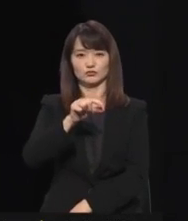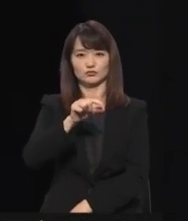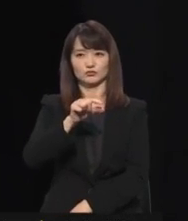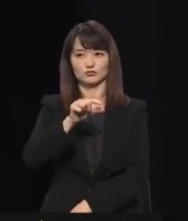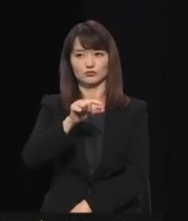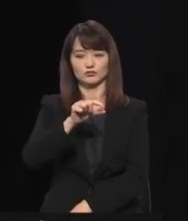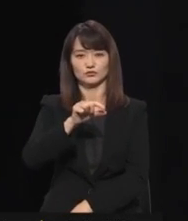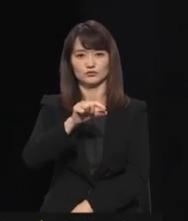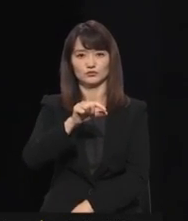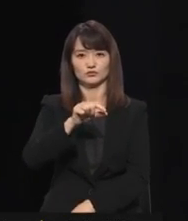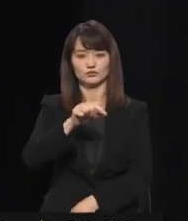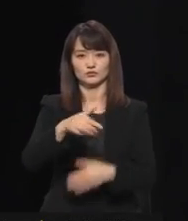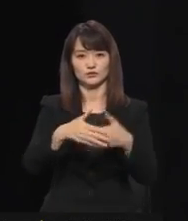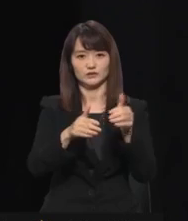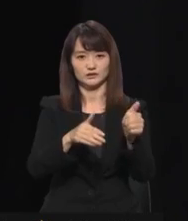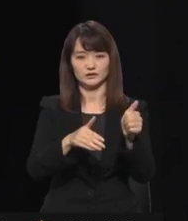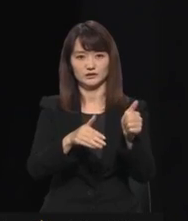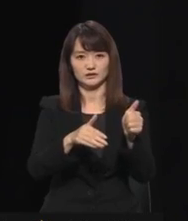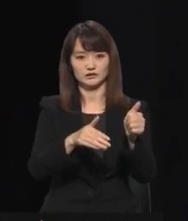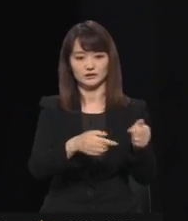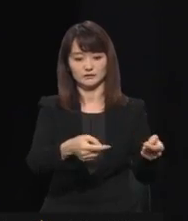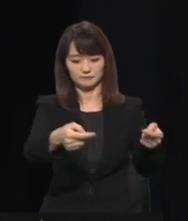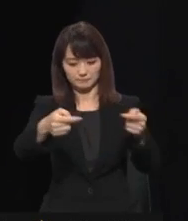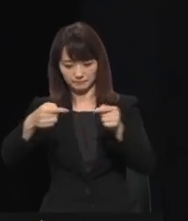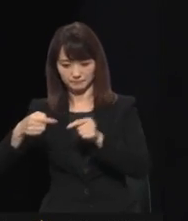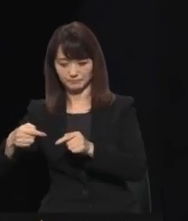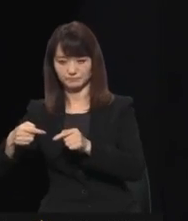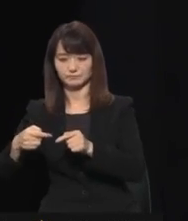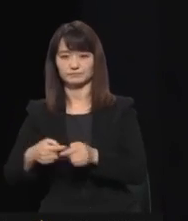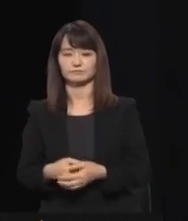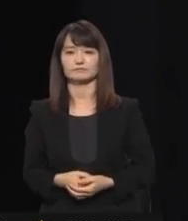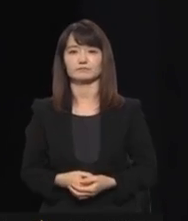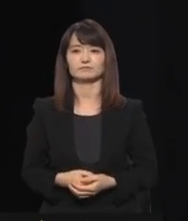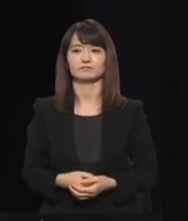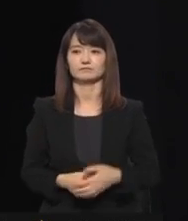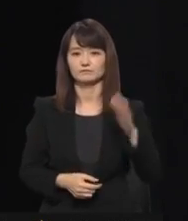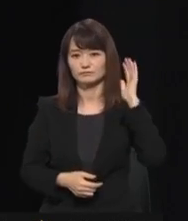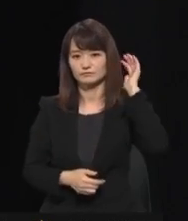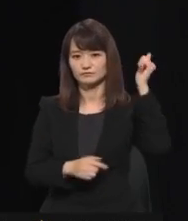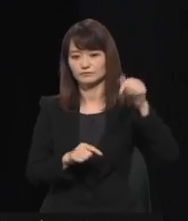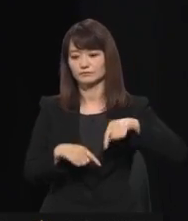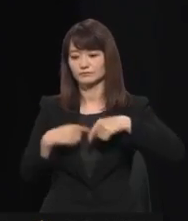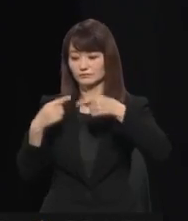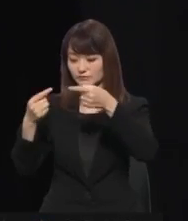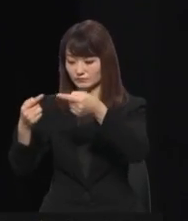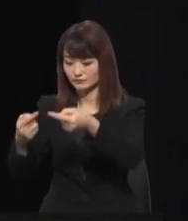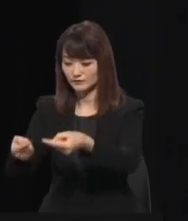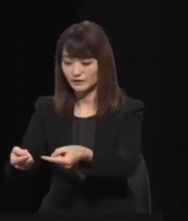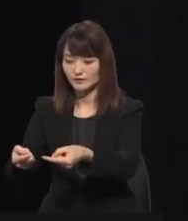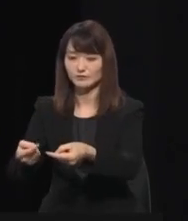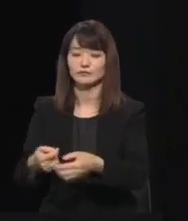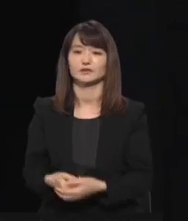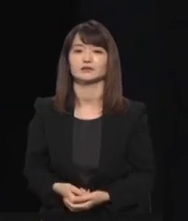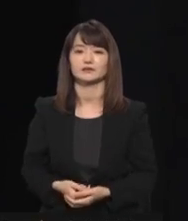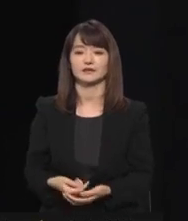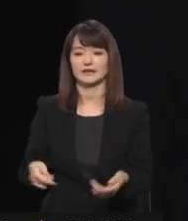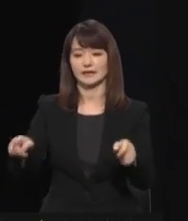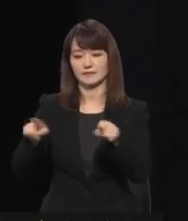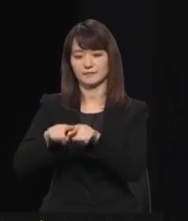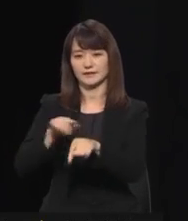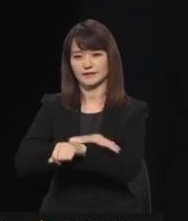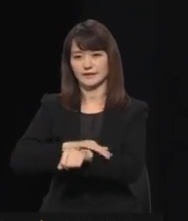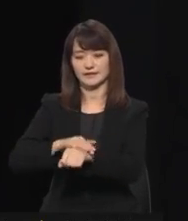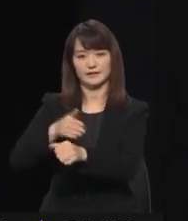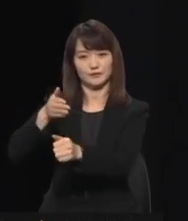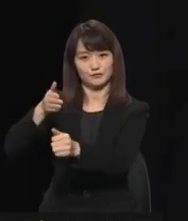여기에 대통령이 가서 함께 손잡고 열심히 성공하는 전부 만들어 냅시다 라고 하는 멧세지 낼 수 있어요 적은 뭐 뭐